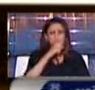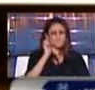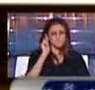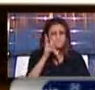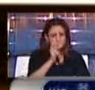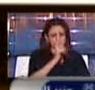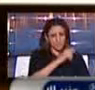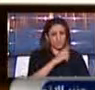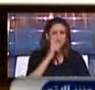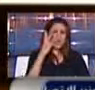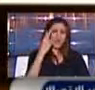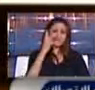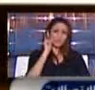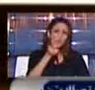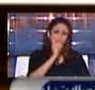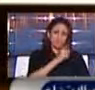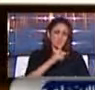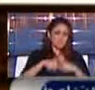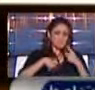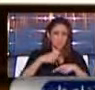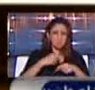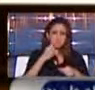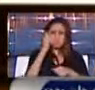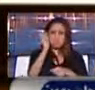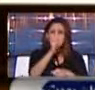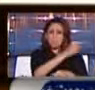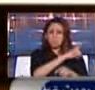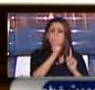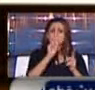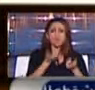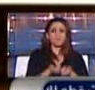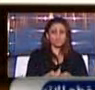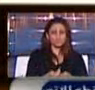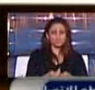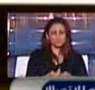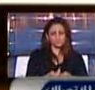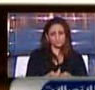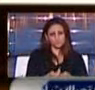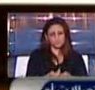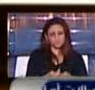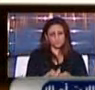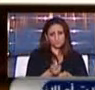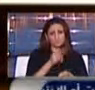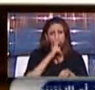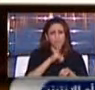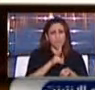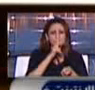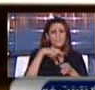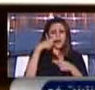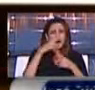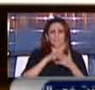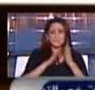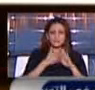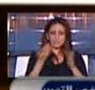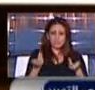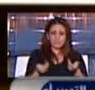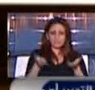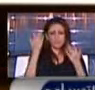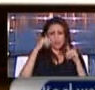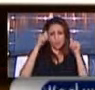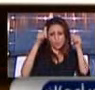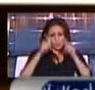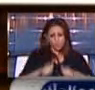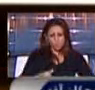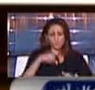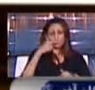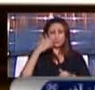من يناير 2011 ولكن لم يطبق حتى الان خالص. وكانوا مطلعين قرار برضو تاني لان في ناس مصابين كتير